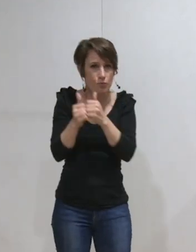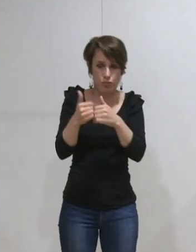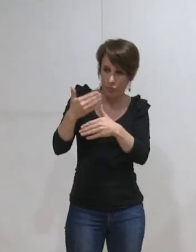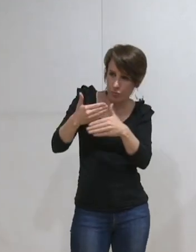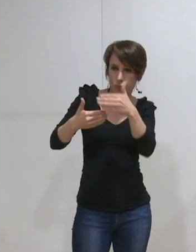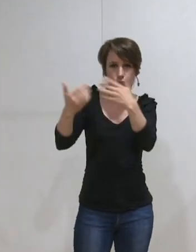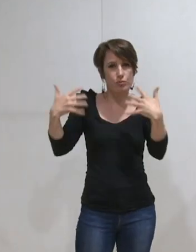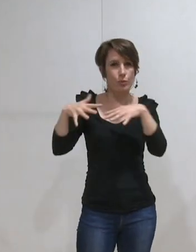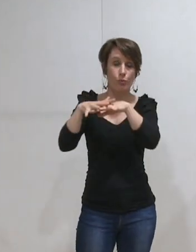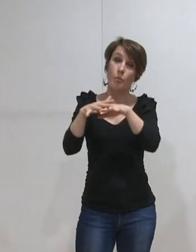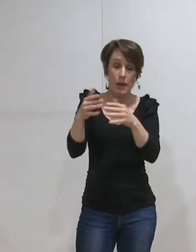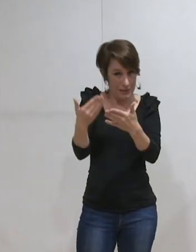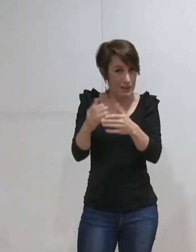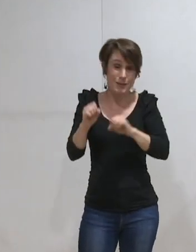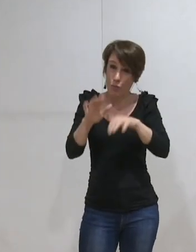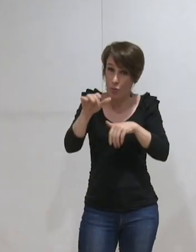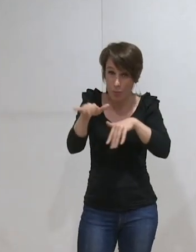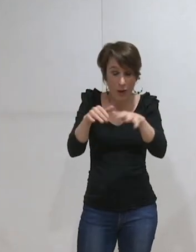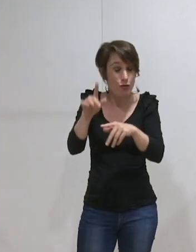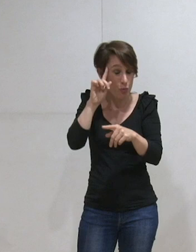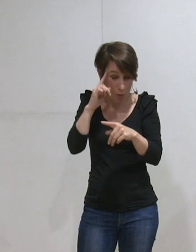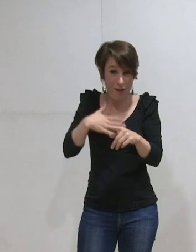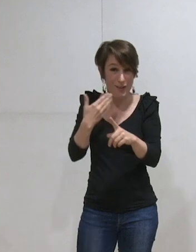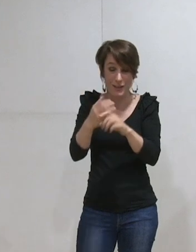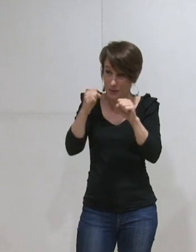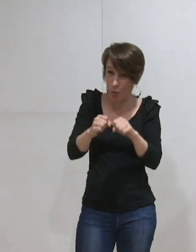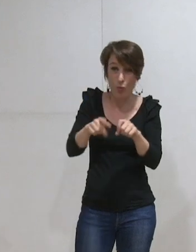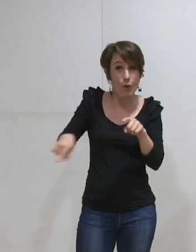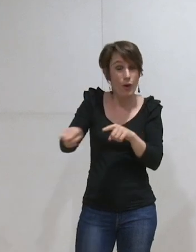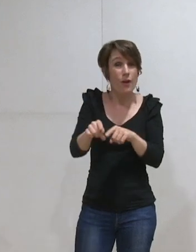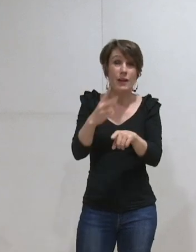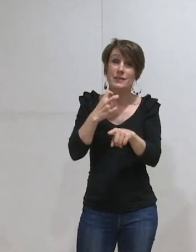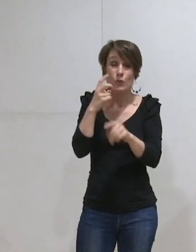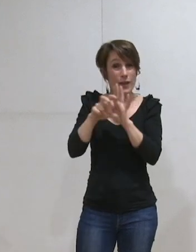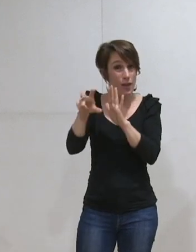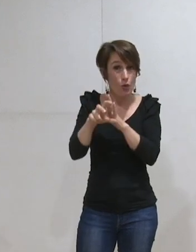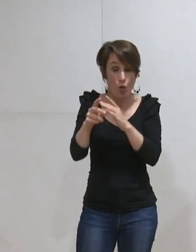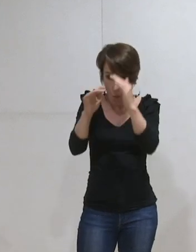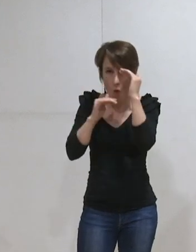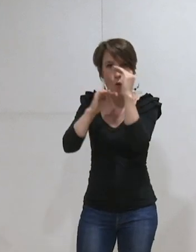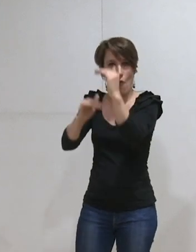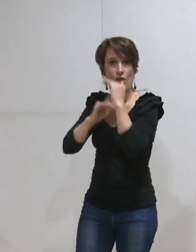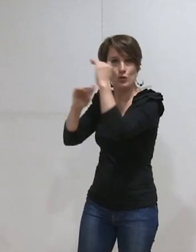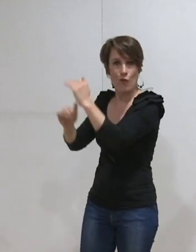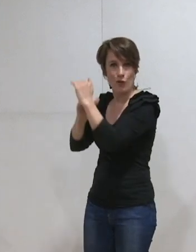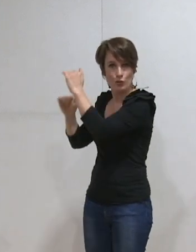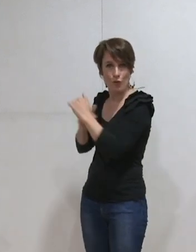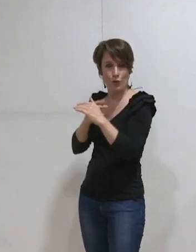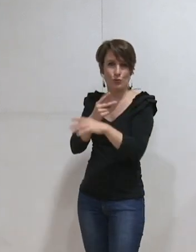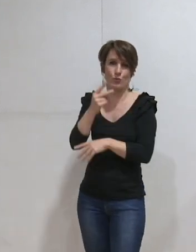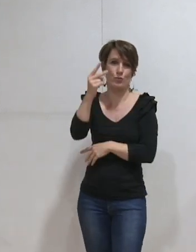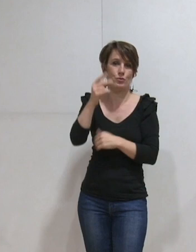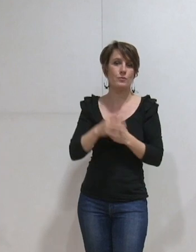confiance de nos concitoyens il est important également de dire que dans cet objectif qui est manifestement